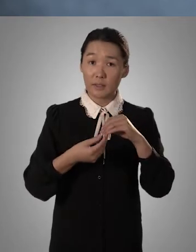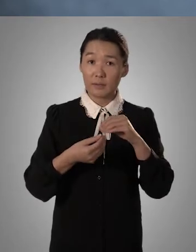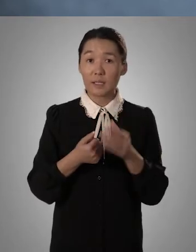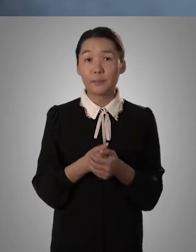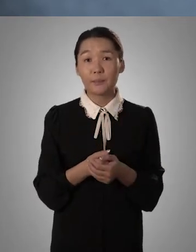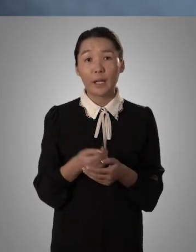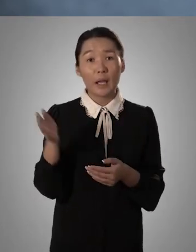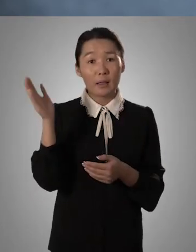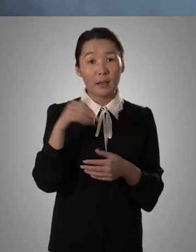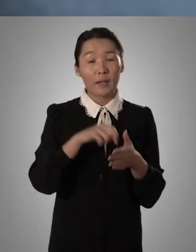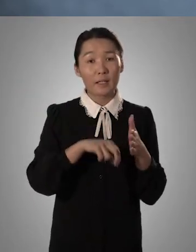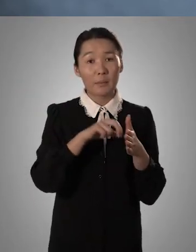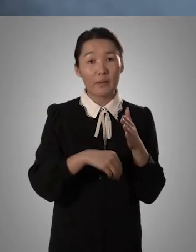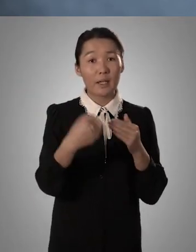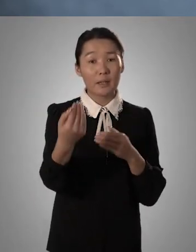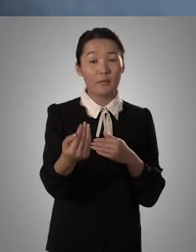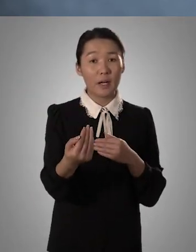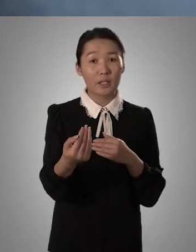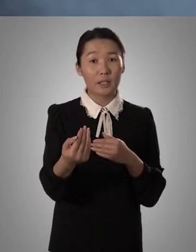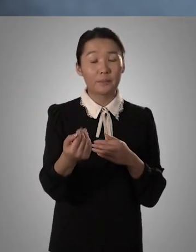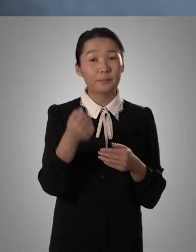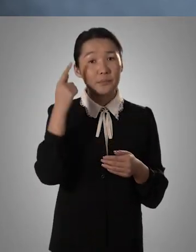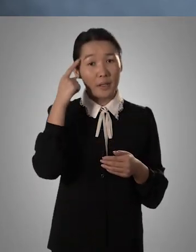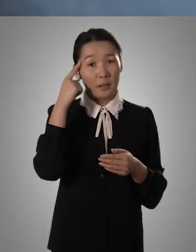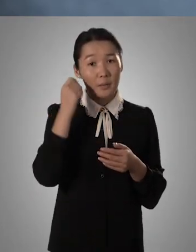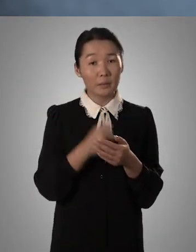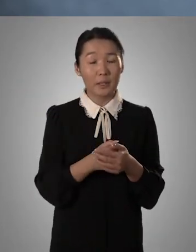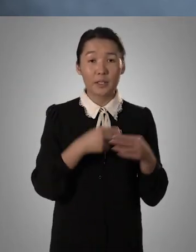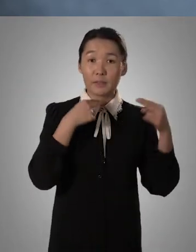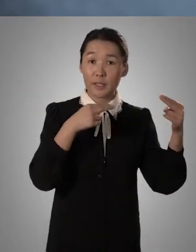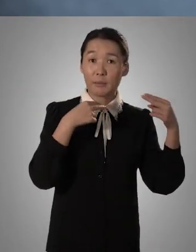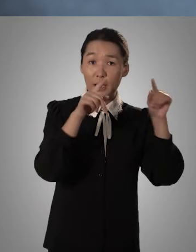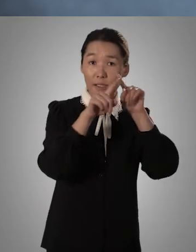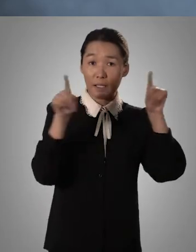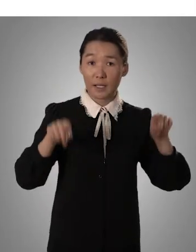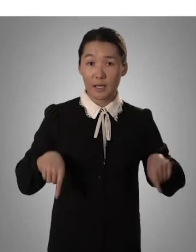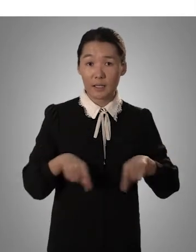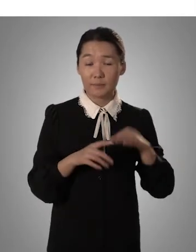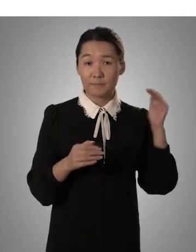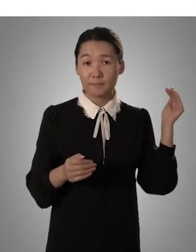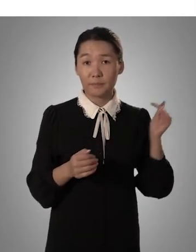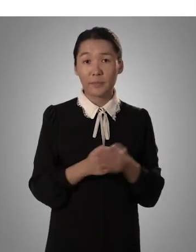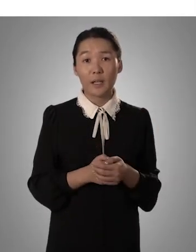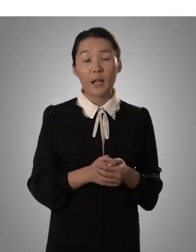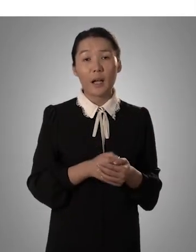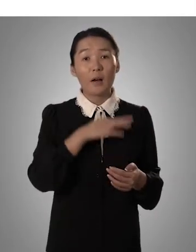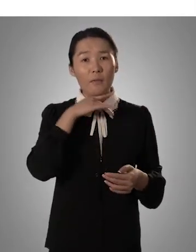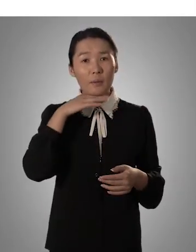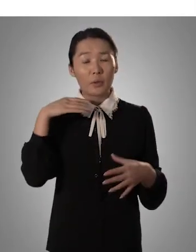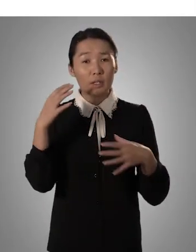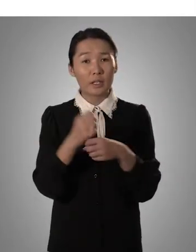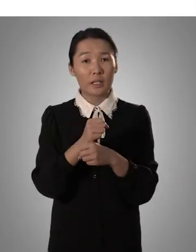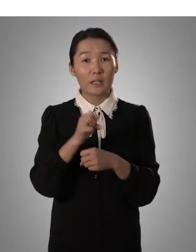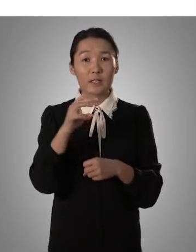давайте проверим ваше предположение внимание на экран во многих кратких